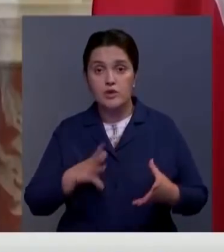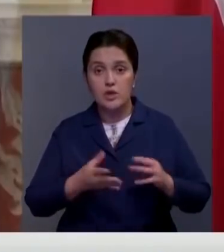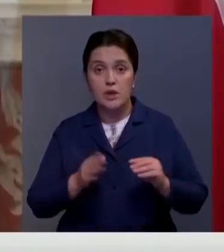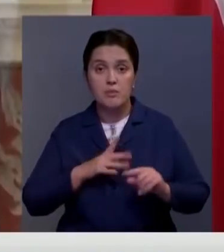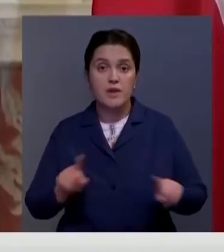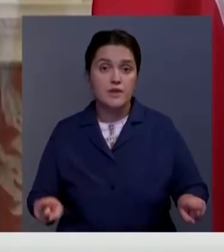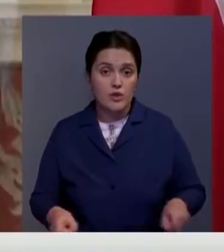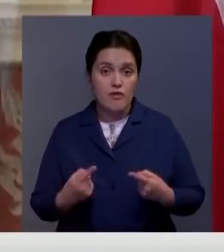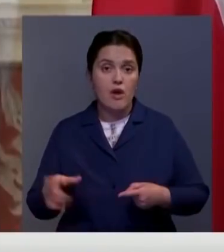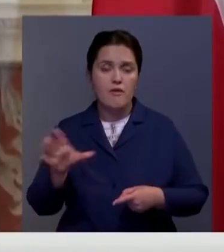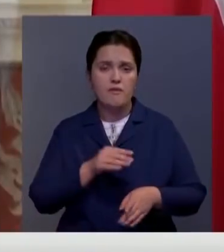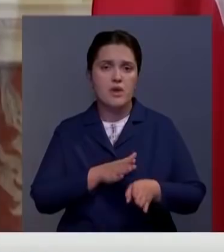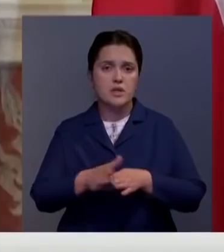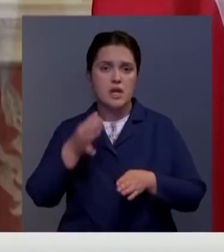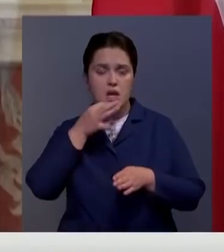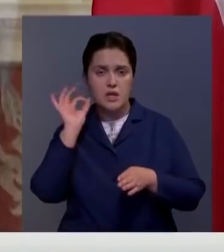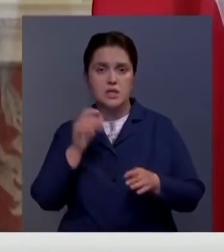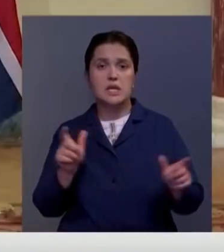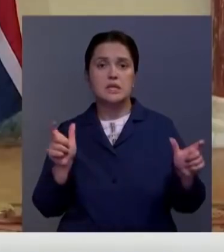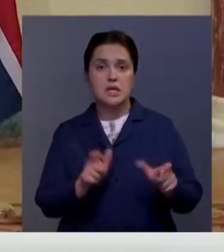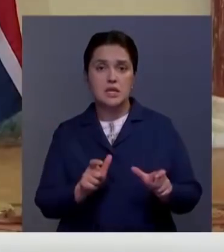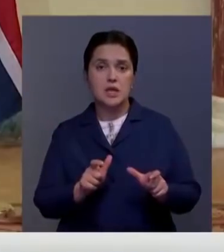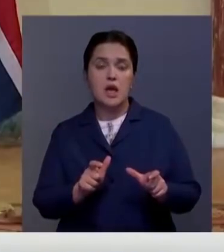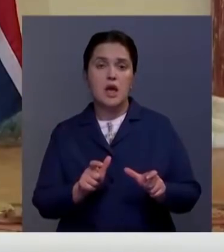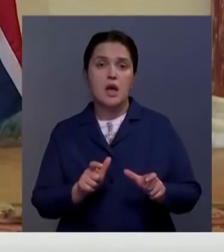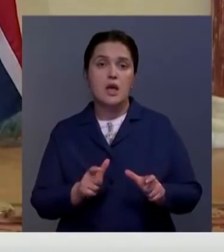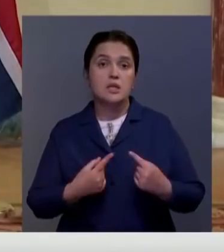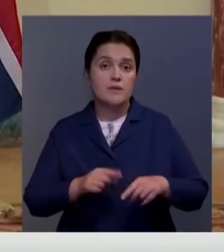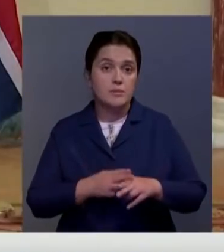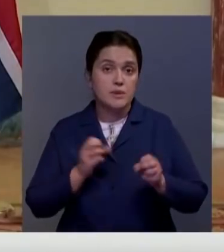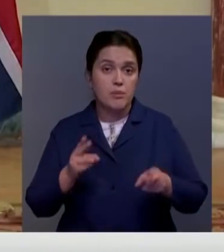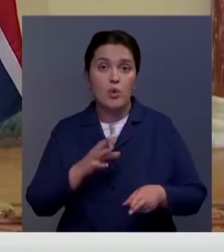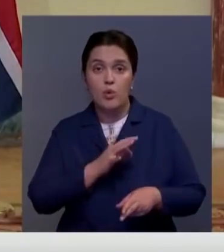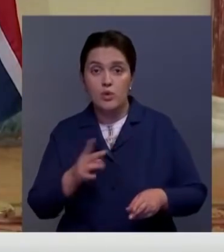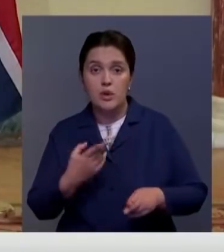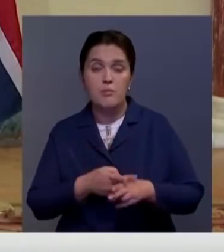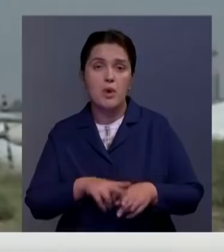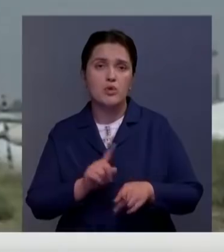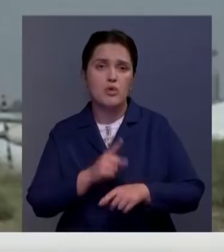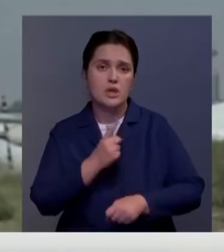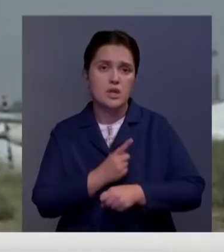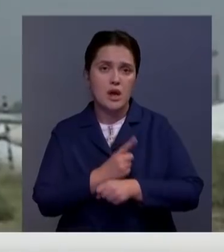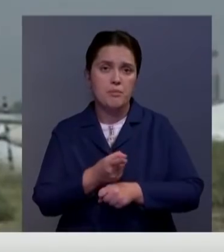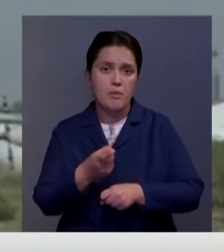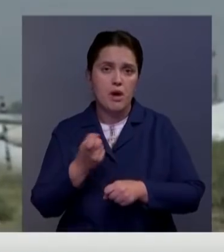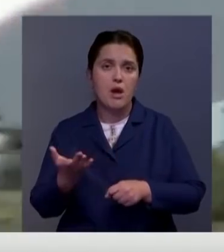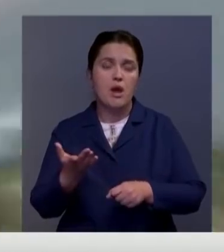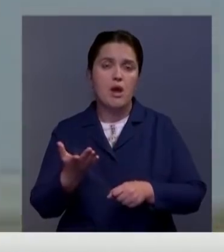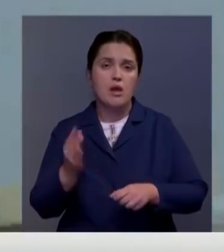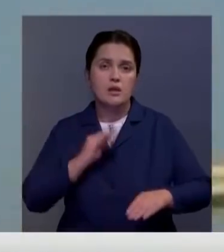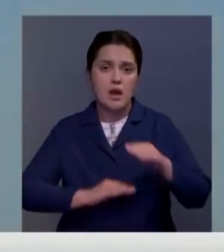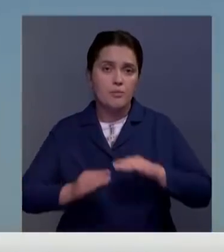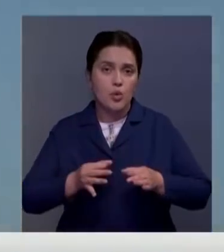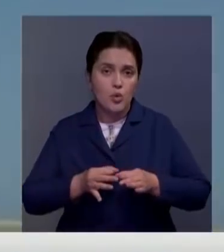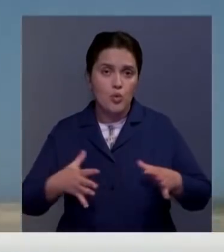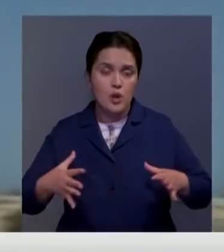В результате были восстановлены практически все ранее отмененные санкции Совбеза ООН, включая оружейное эмбарго, запрет на обогащение урана, разработку